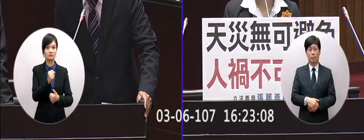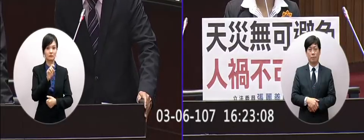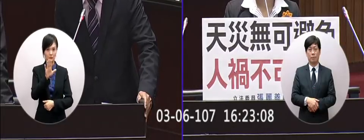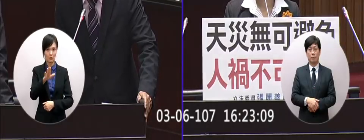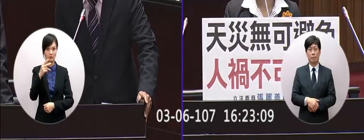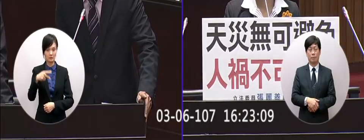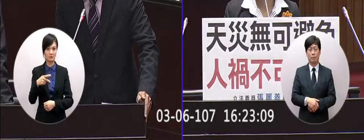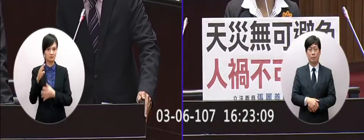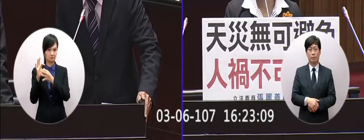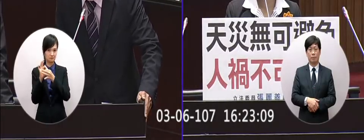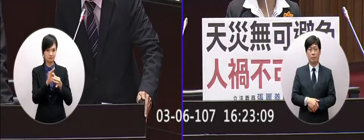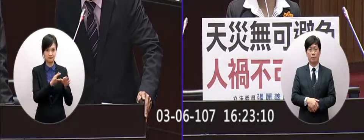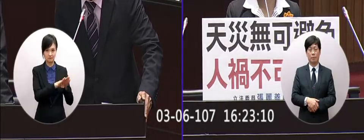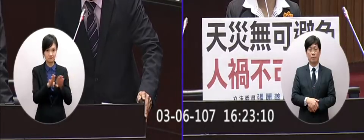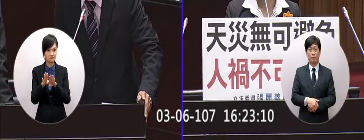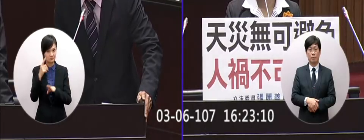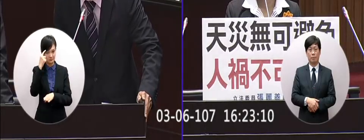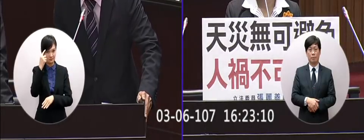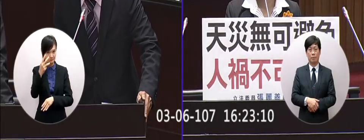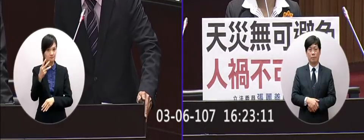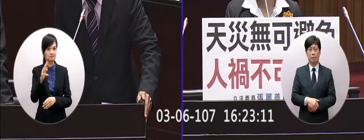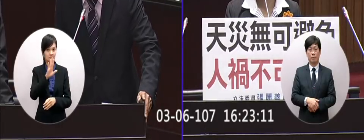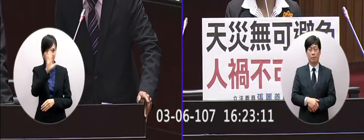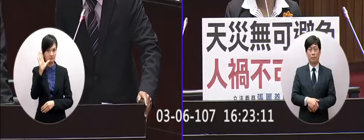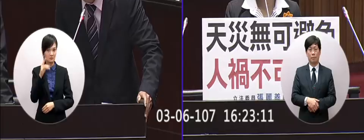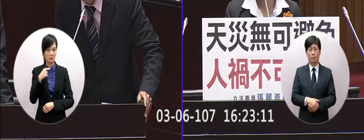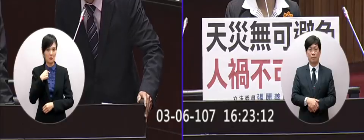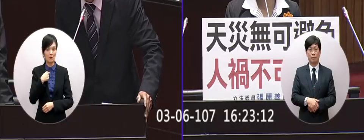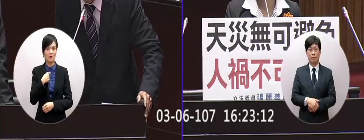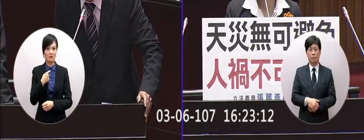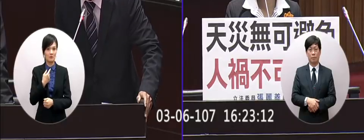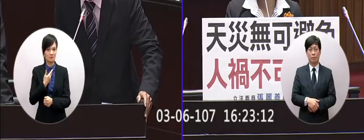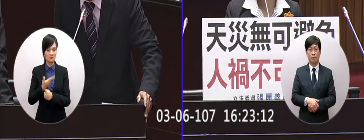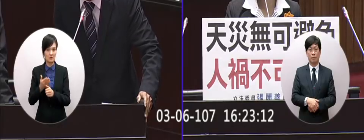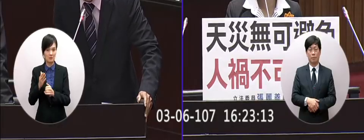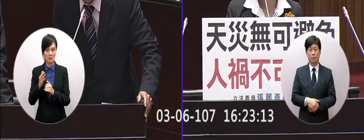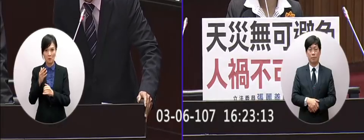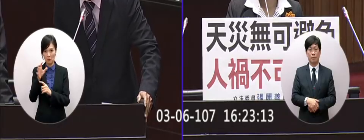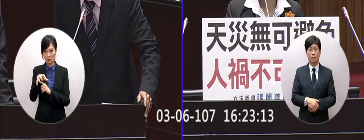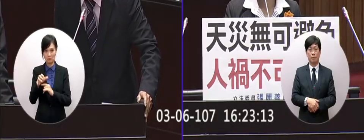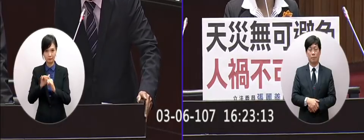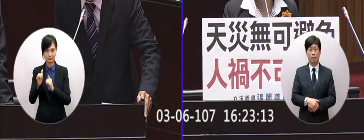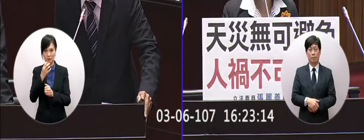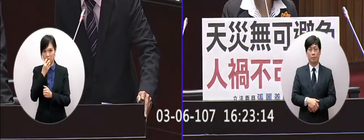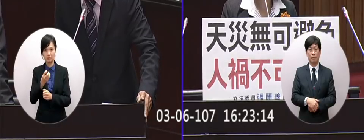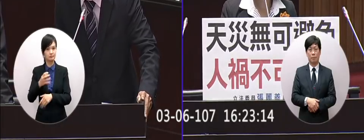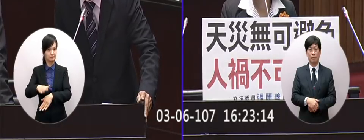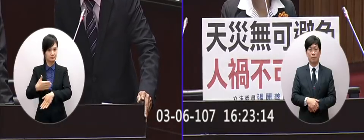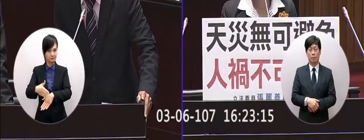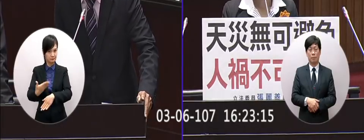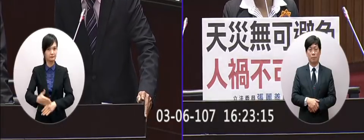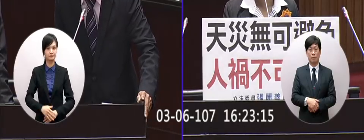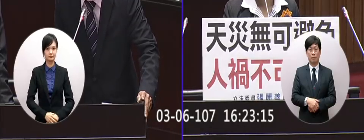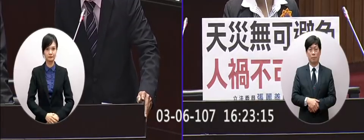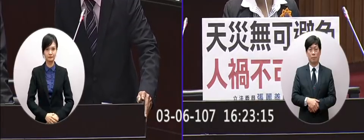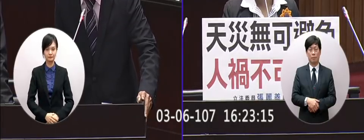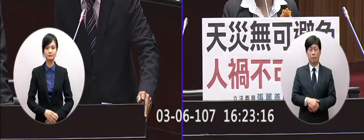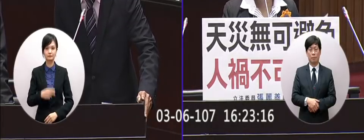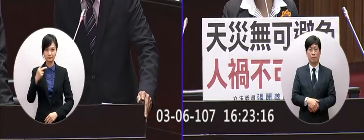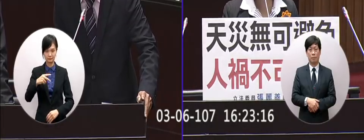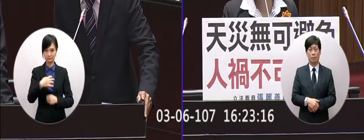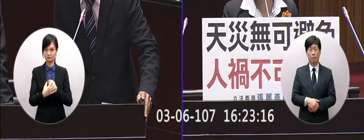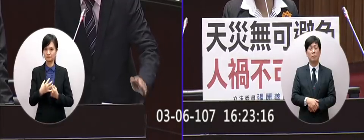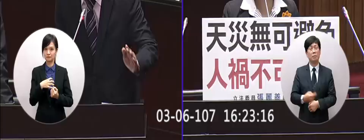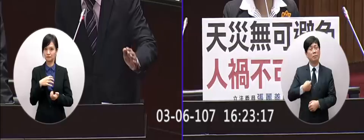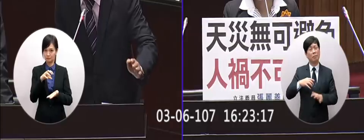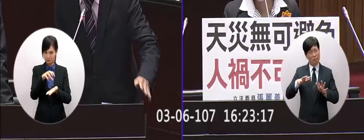的连休三天，我们不会让农民的收益减少。我在这里可以百分之百再讲一次，不会，而且要保证。